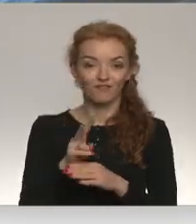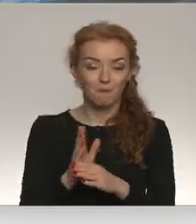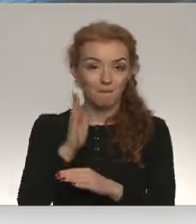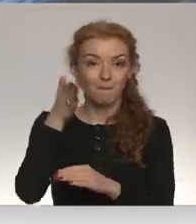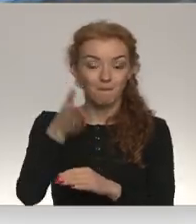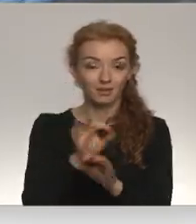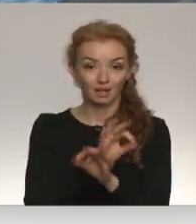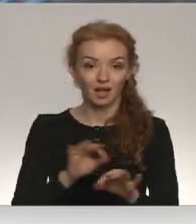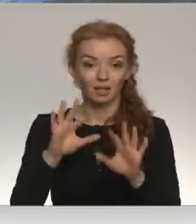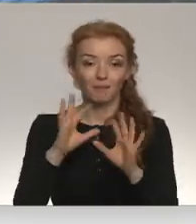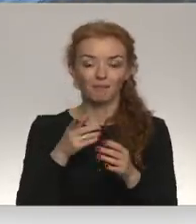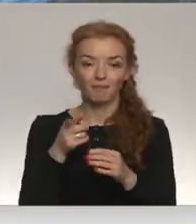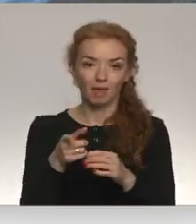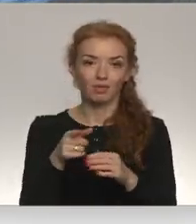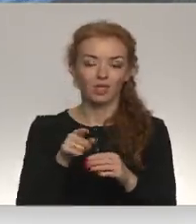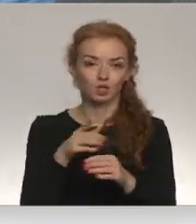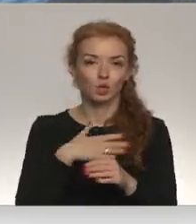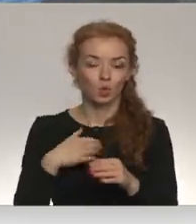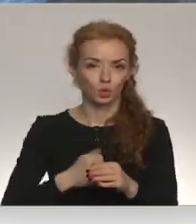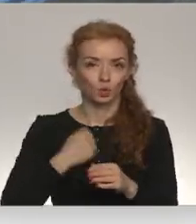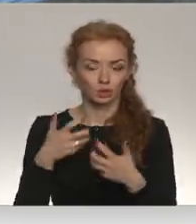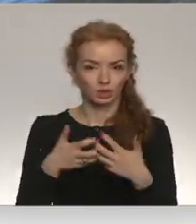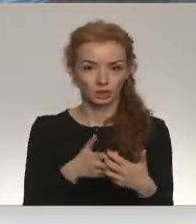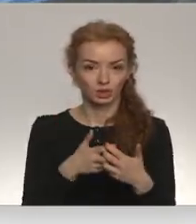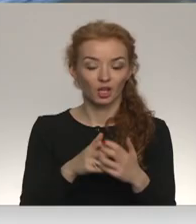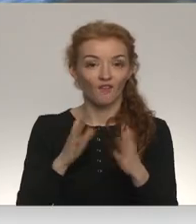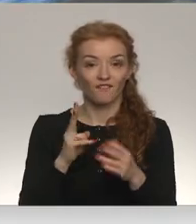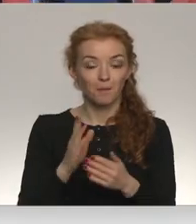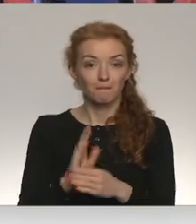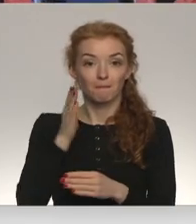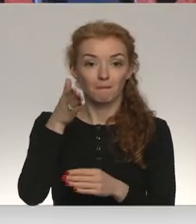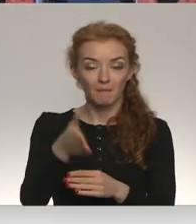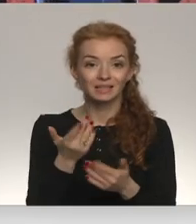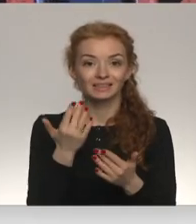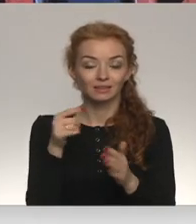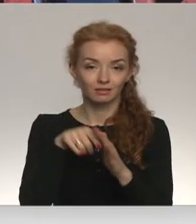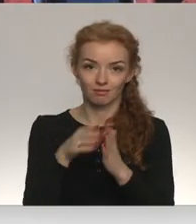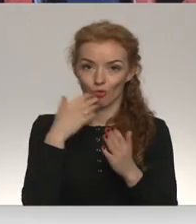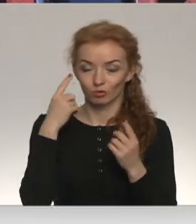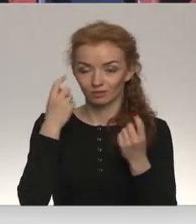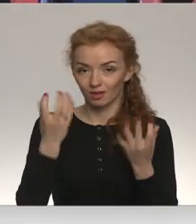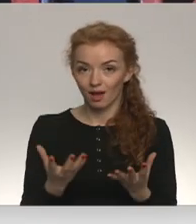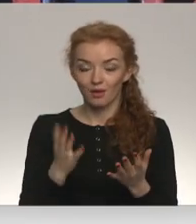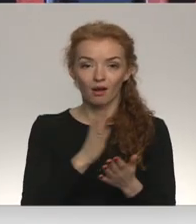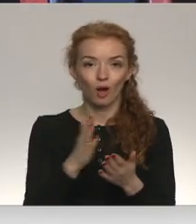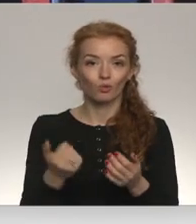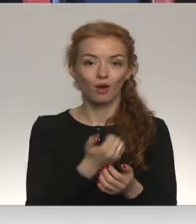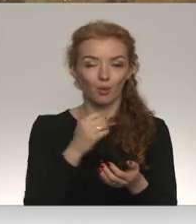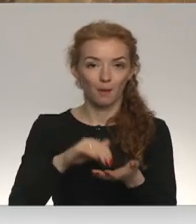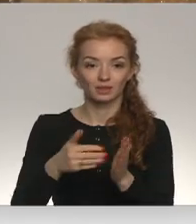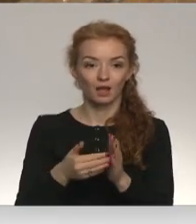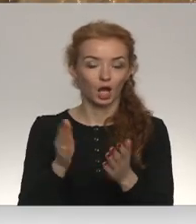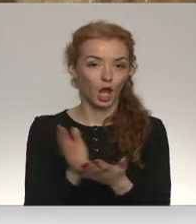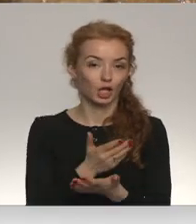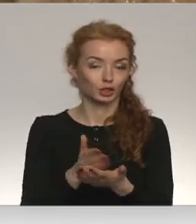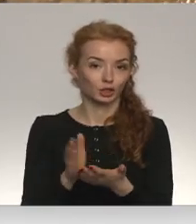aizraujošs, rumba zivīm ir nopietnas šķērslis. Cik vimbām to izdodas pārvarēt, nav zināms. Katru gadu apstākļi atšķiras. Tās, kas